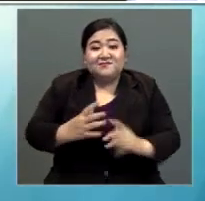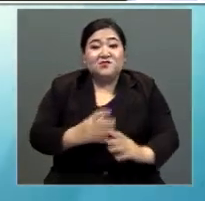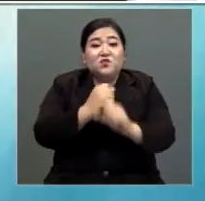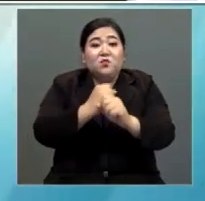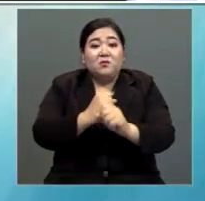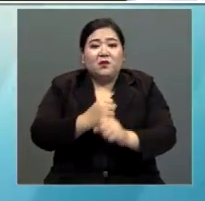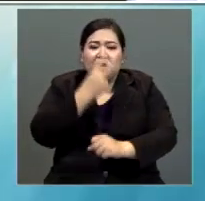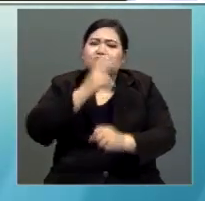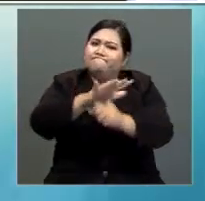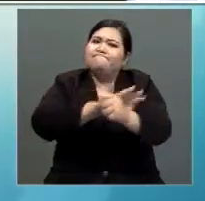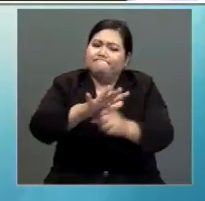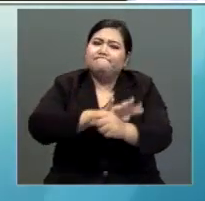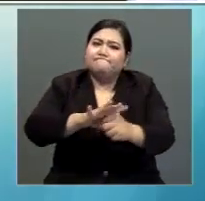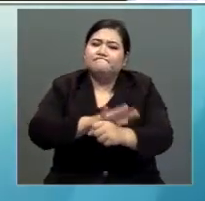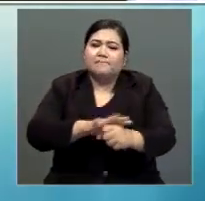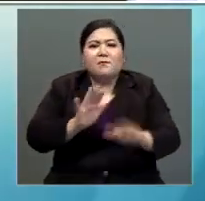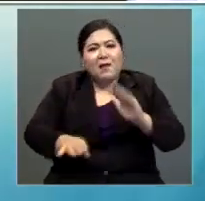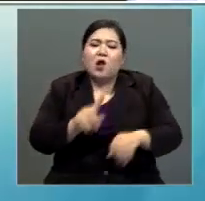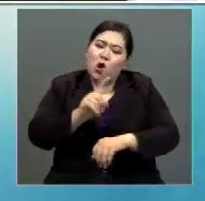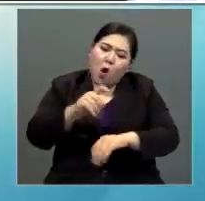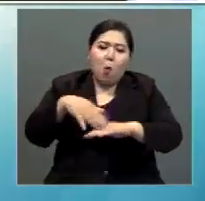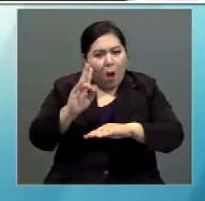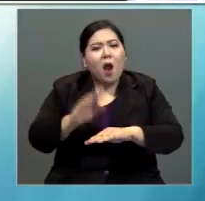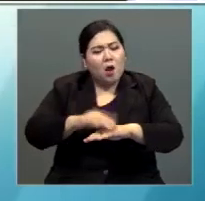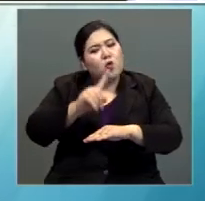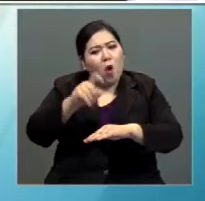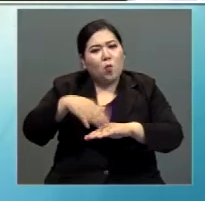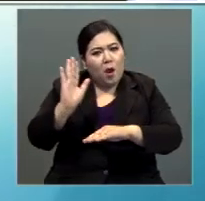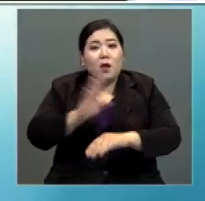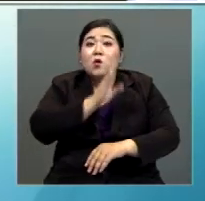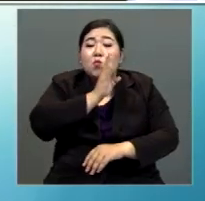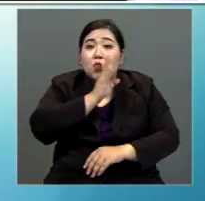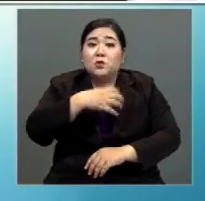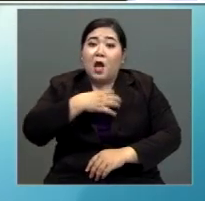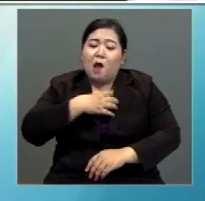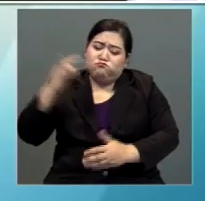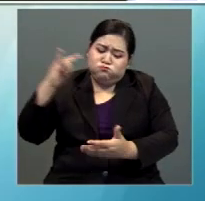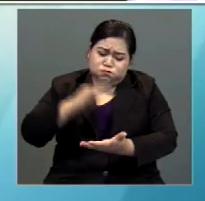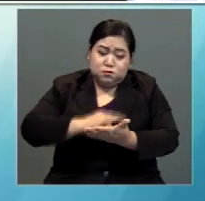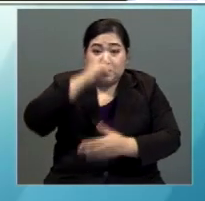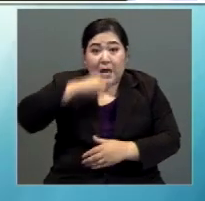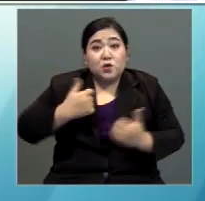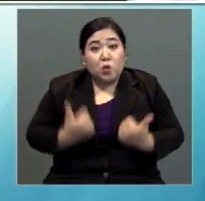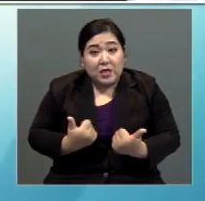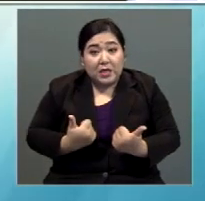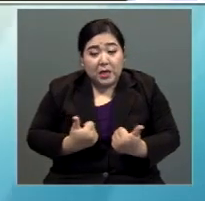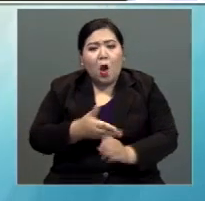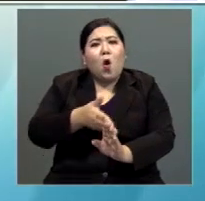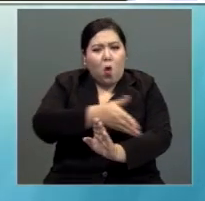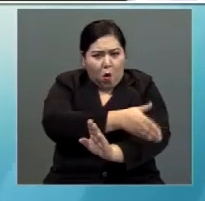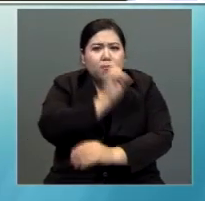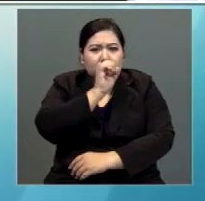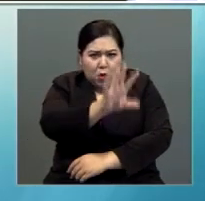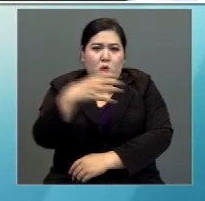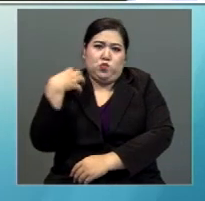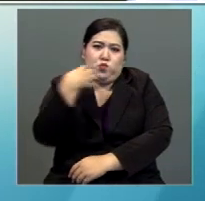ก็ไมได้เยอะมากมายนะครับยัเปหลบคร้อยแต่ถาท่ต้องการที่จะมาในชวตอนนี้ให้ท่านรบรายงานตัวไปนะครับ